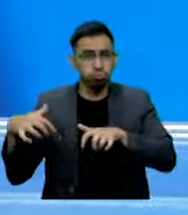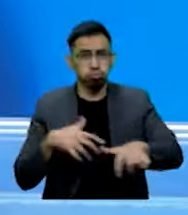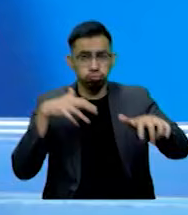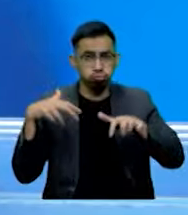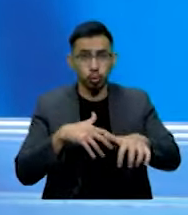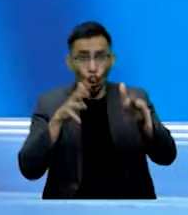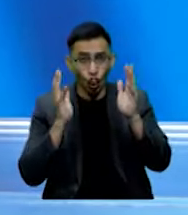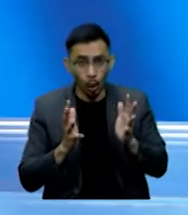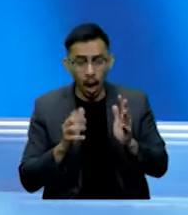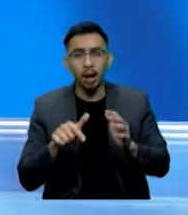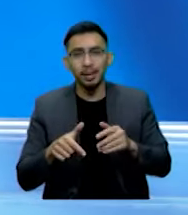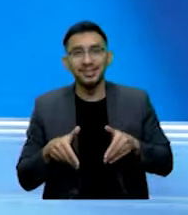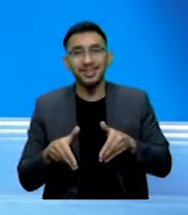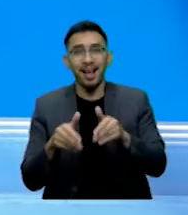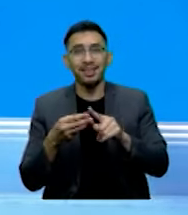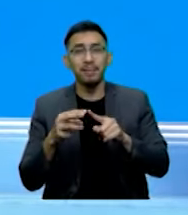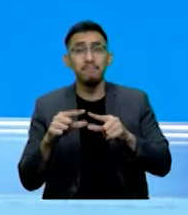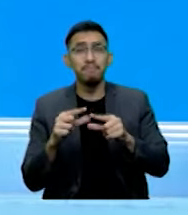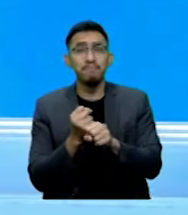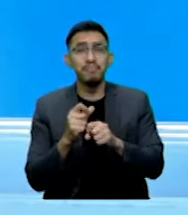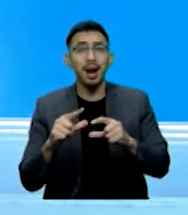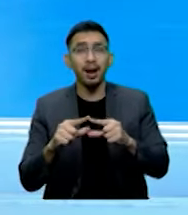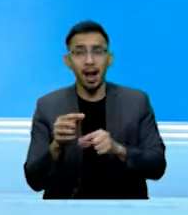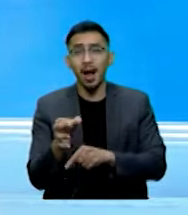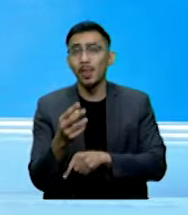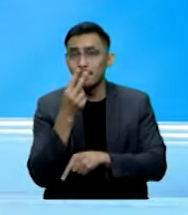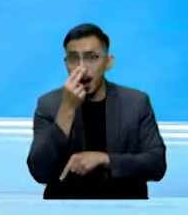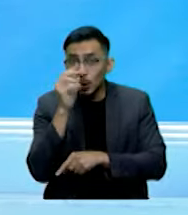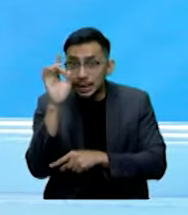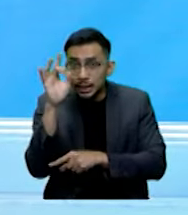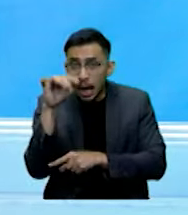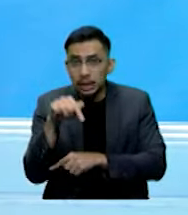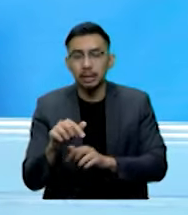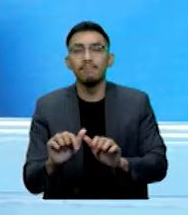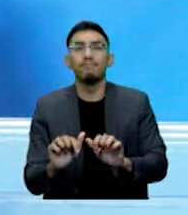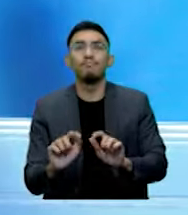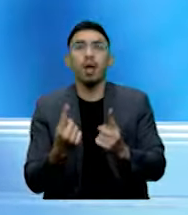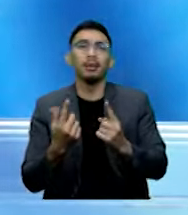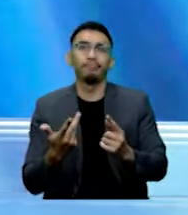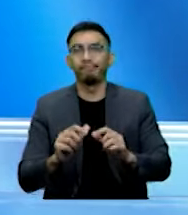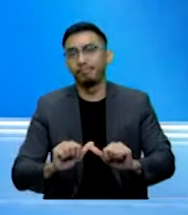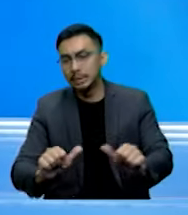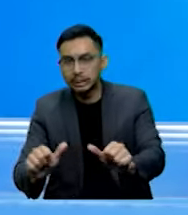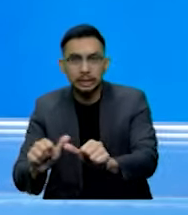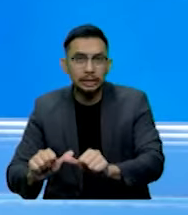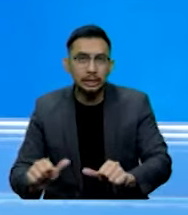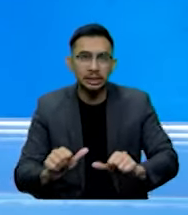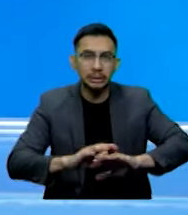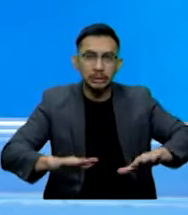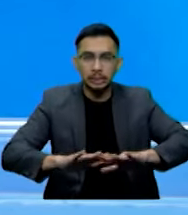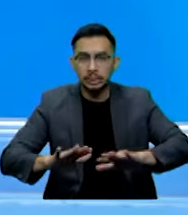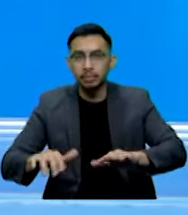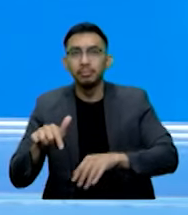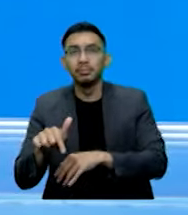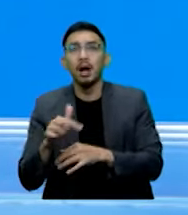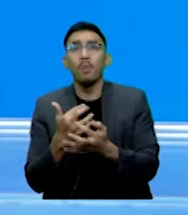Pemirsa, pasca banjir bandang yang menerjang kawasan Jalan Braga, Kota Bandung, warga siang ini mulai membersihkan sisa banjir. Warga kini juga sudah